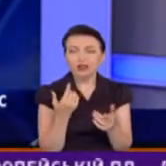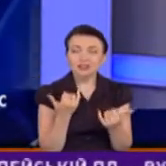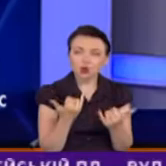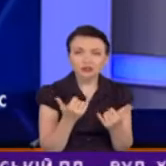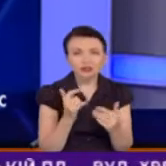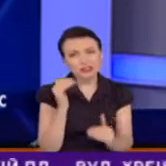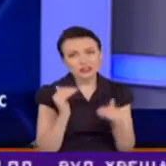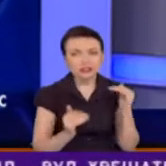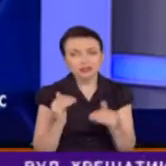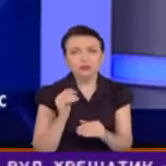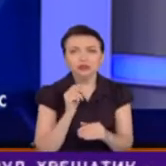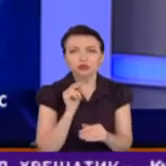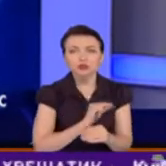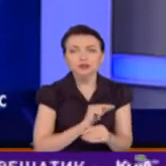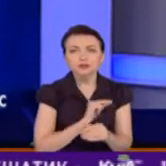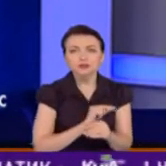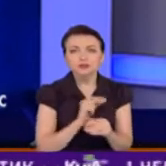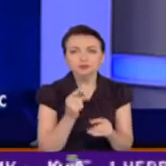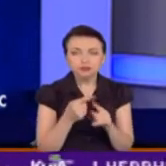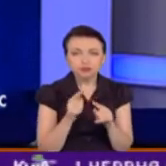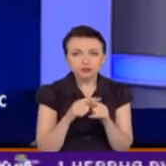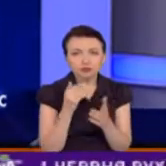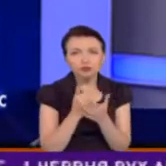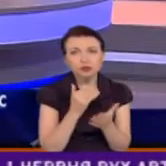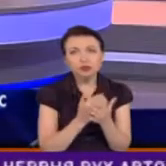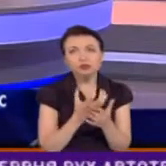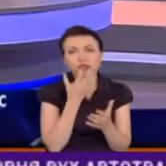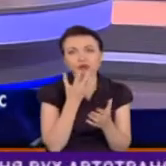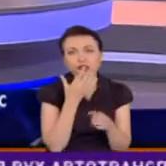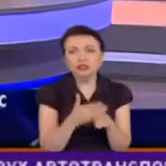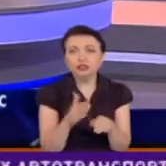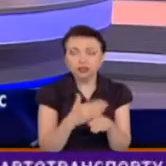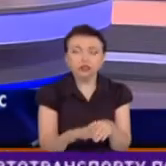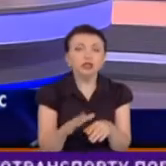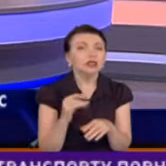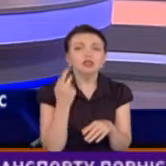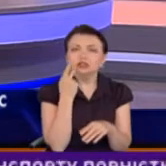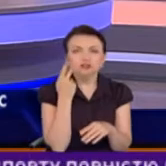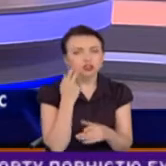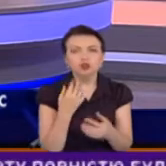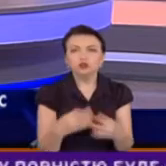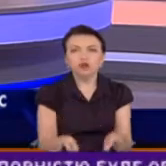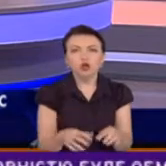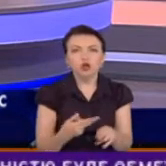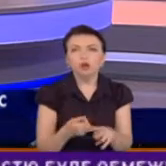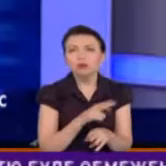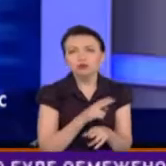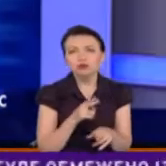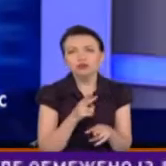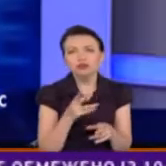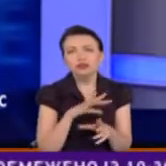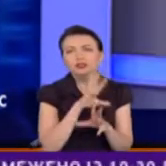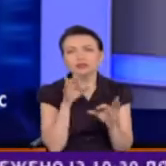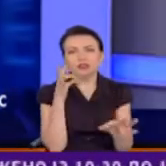великими, виключно програма теплих кредитів, і вона не завжди дозволяє компенсувати, покрити